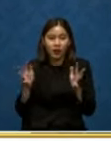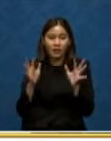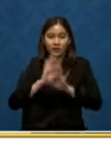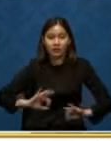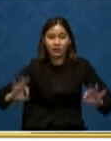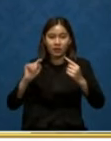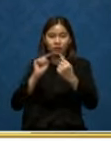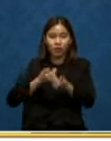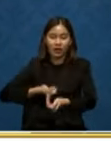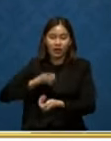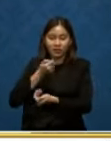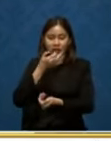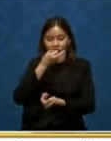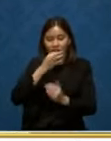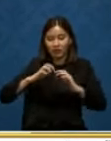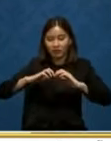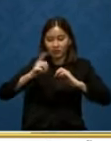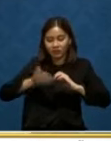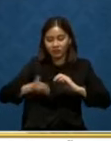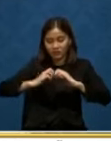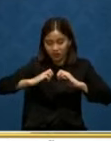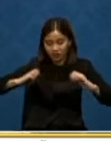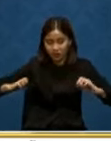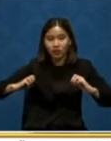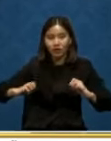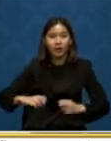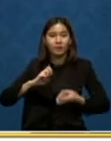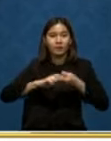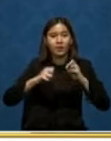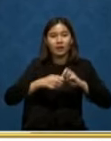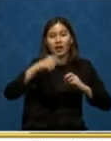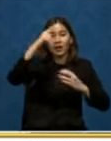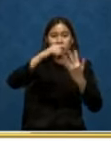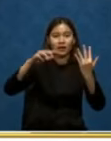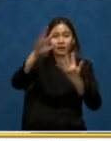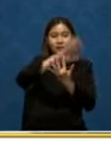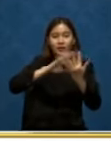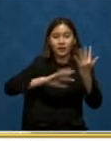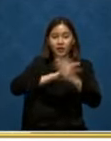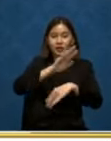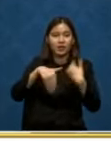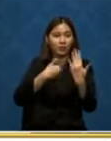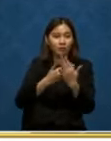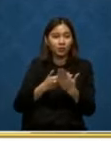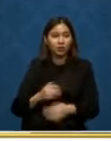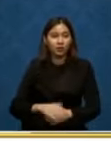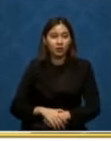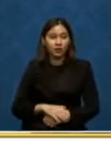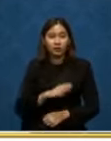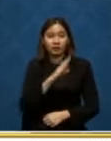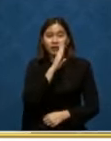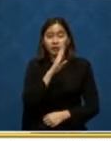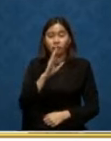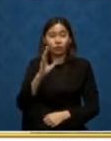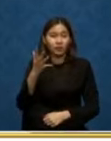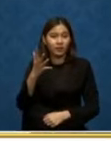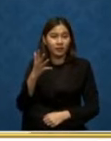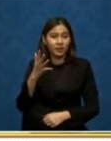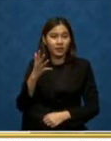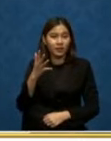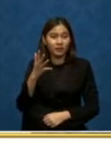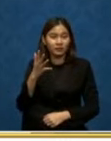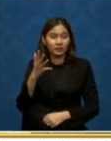และเป็นปัญหาของพี่น้องชาวเกษตรกรทั่วทั้งแผ่นดินถ้าเราไม่มีการตั้ง